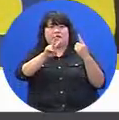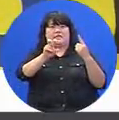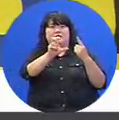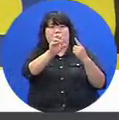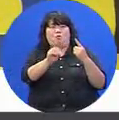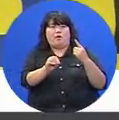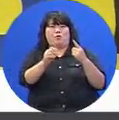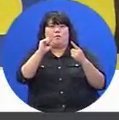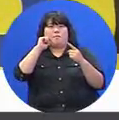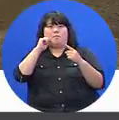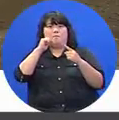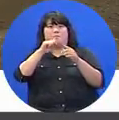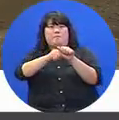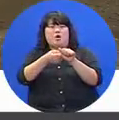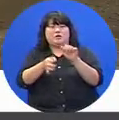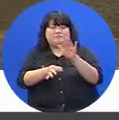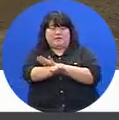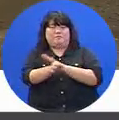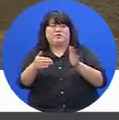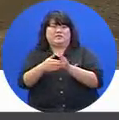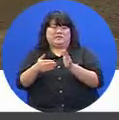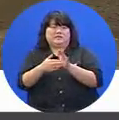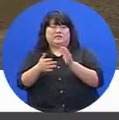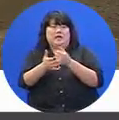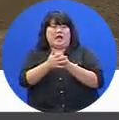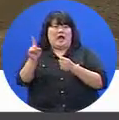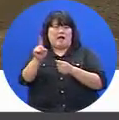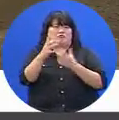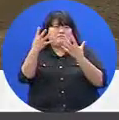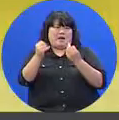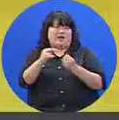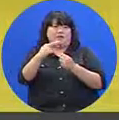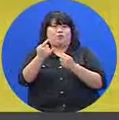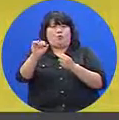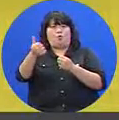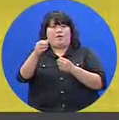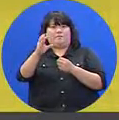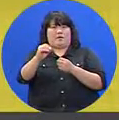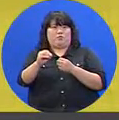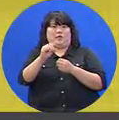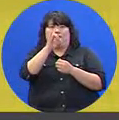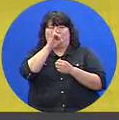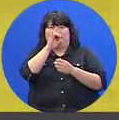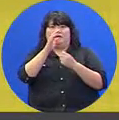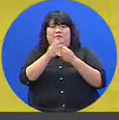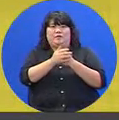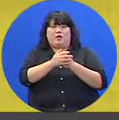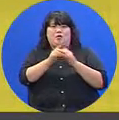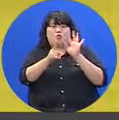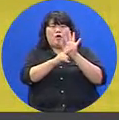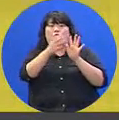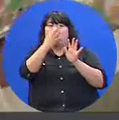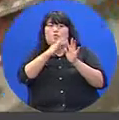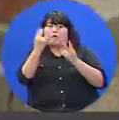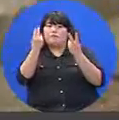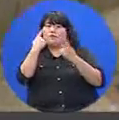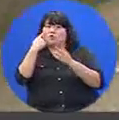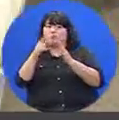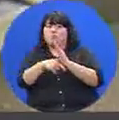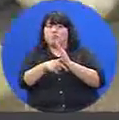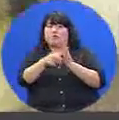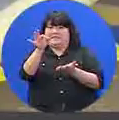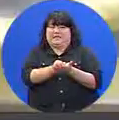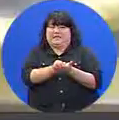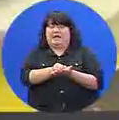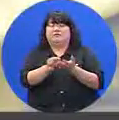25만 원의 과태료만 물면 됩니다. 그나마 아무리 많아도 500만 원을 넘지 않습니다. 광고 효과에 비하면 많지 않은